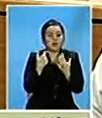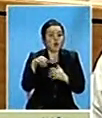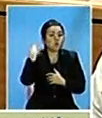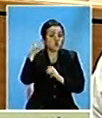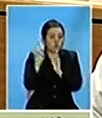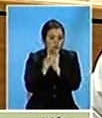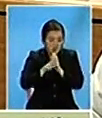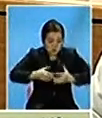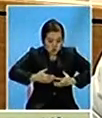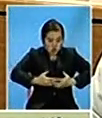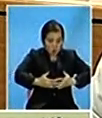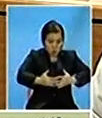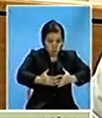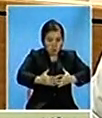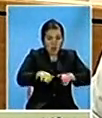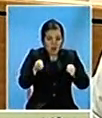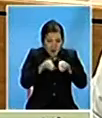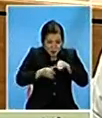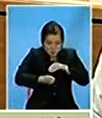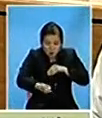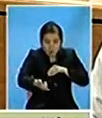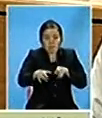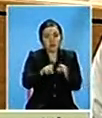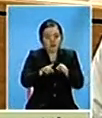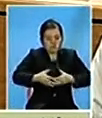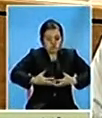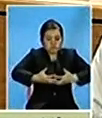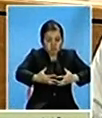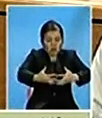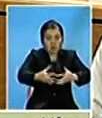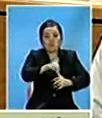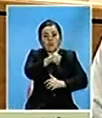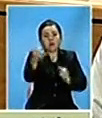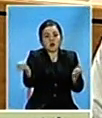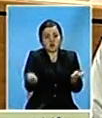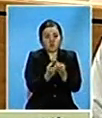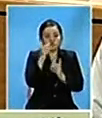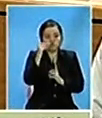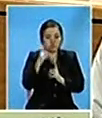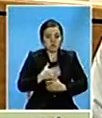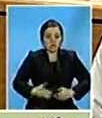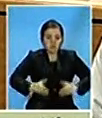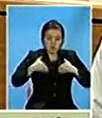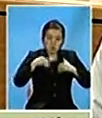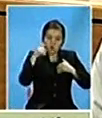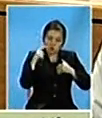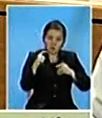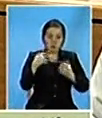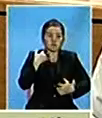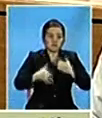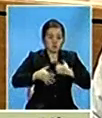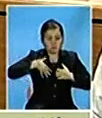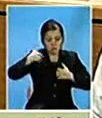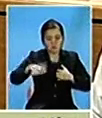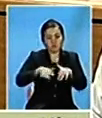ครรภ์ โดยเฉพาะหญิงมีครรภ์ที่ใกล้คลอดมิฉะนั้นเราจะนำไปสู่ความเสียหายแล้วก็จะเกิดความเดือดร้อนกับพี่น้องประชาช